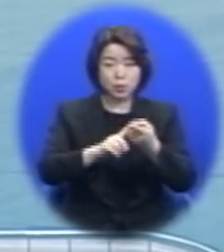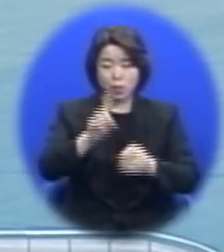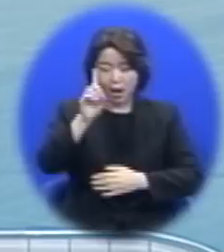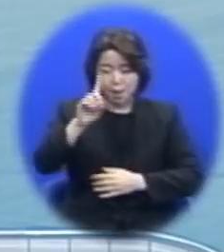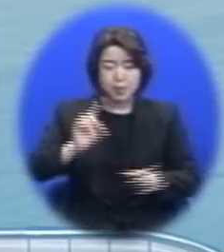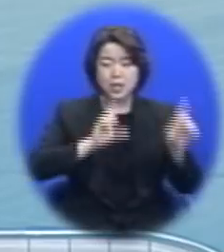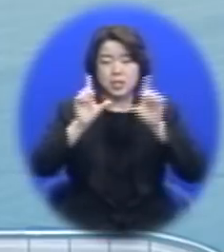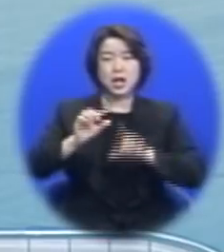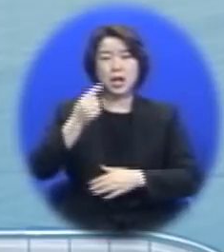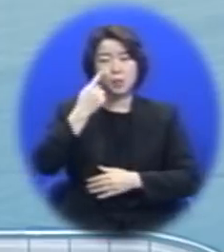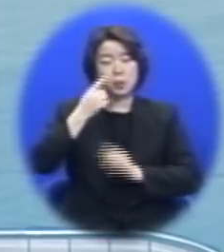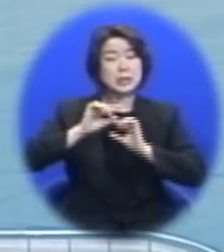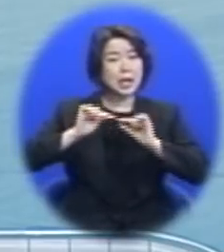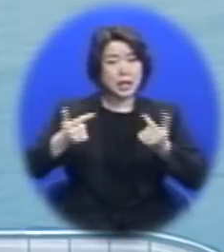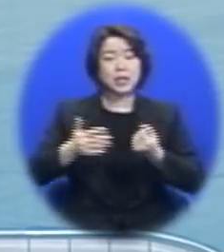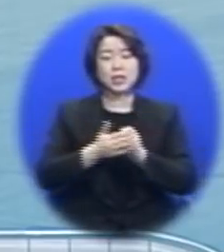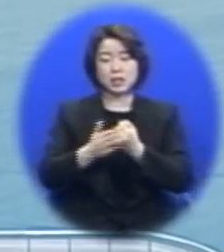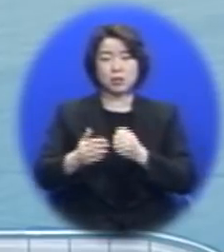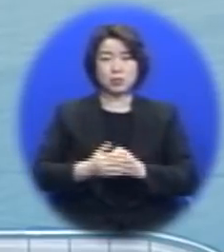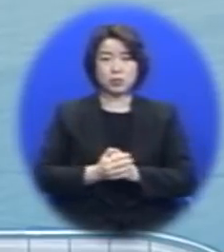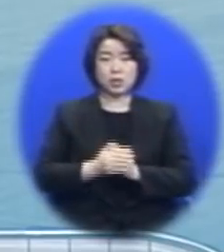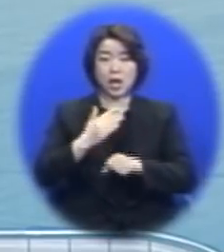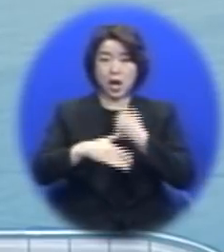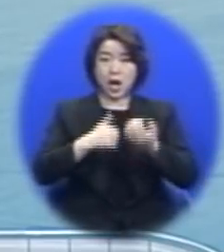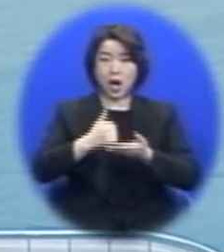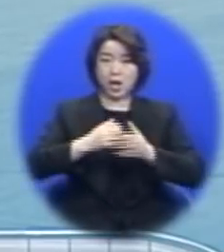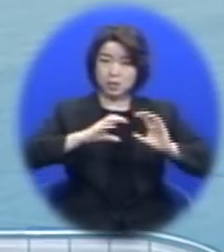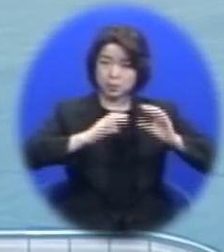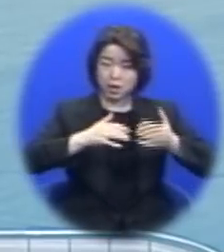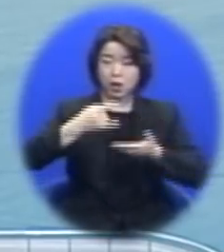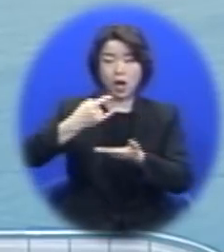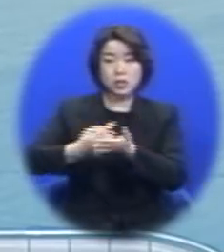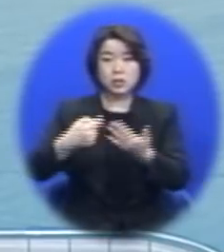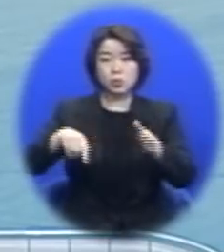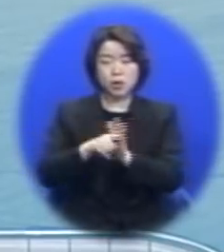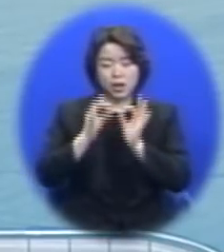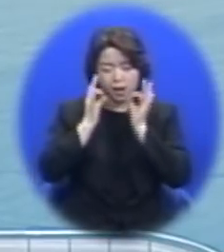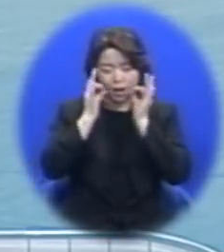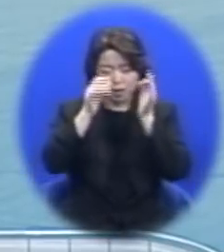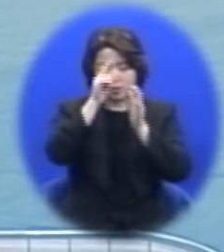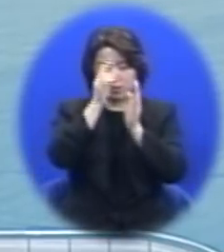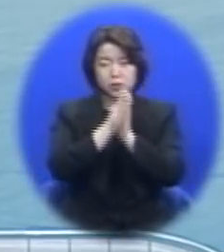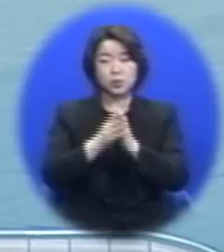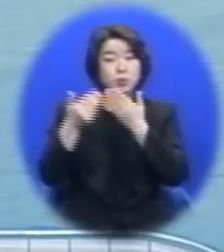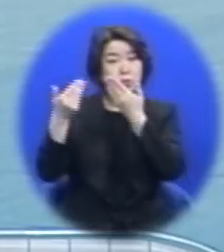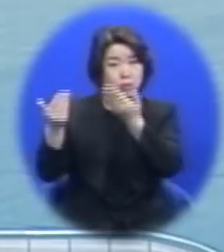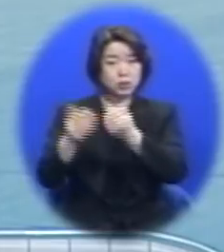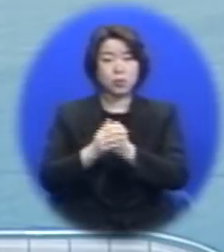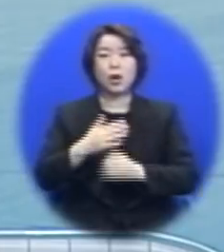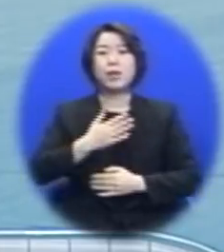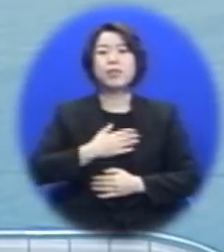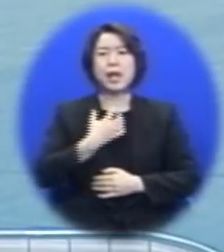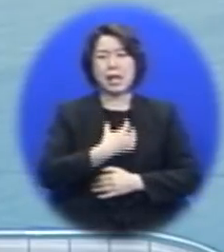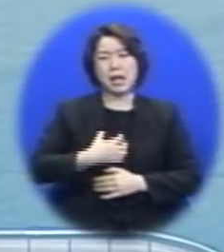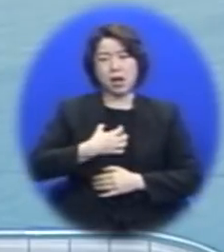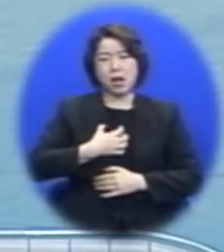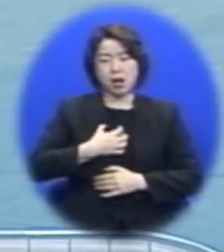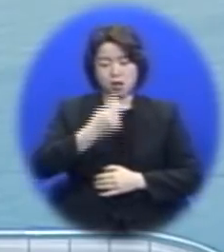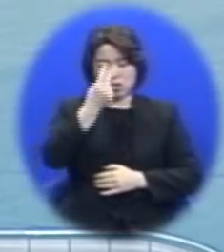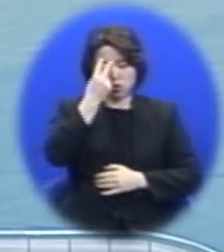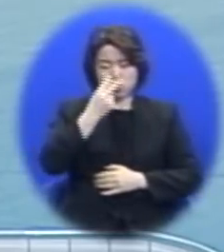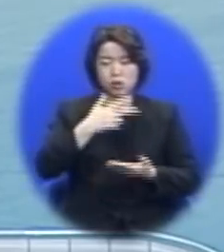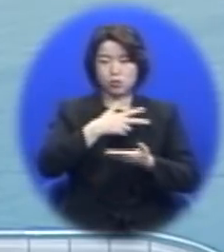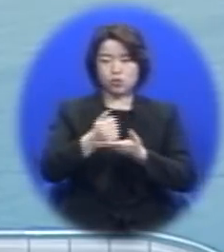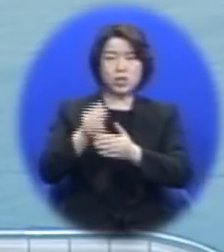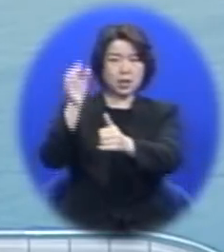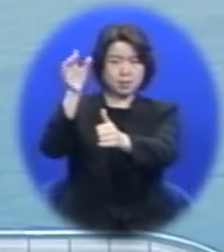겁니다. 하나님의 나라와 의를 위해서 간절히 기도하고 내 염려 근심거리 주님께